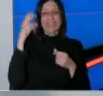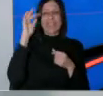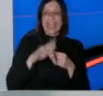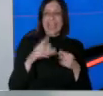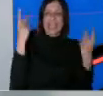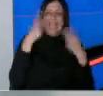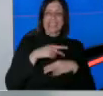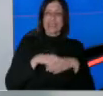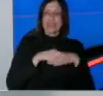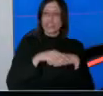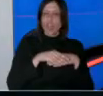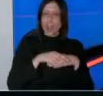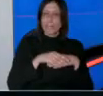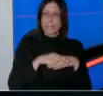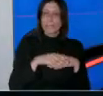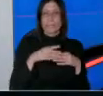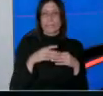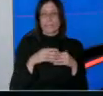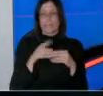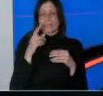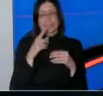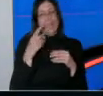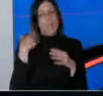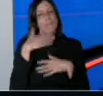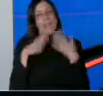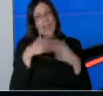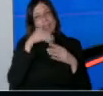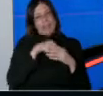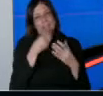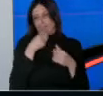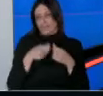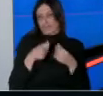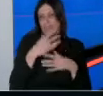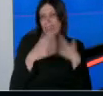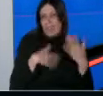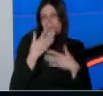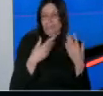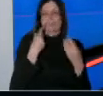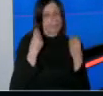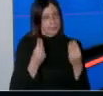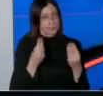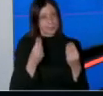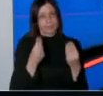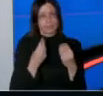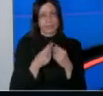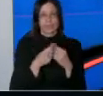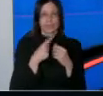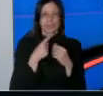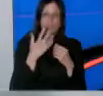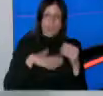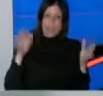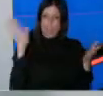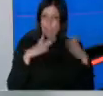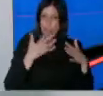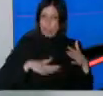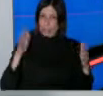הסכמי השלום בין ישראל לאיחוד. זה בגלל בלגן פנימי, אבל רגע, אני רוצה... אבל זה על חשבון. שנייה, חכה רגע, חכה. אלימות, רוצים אלימות? לא,